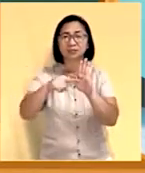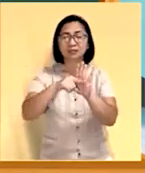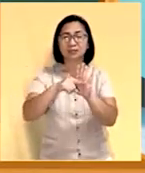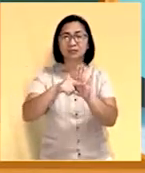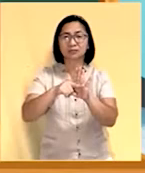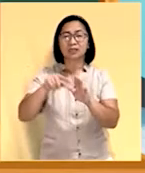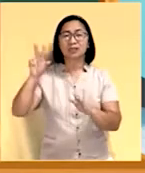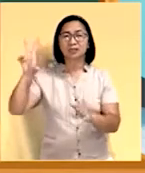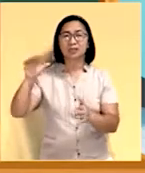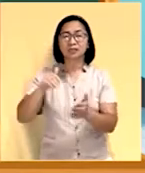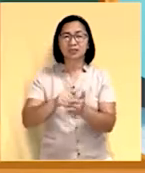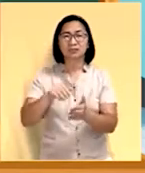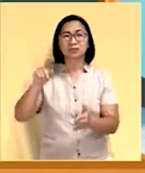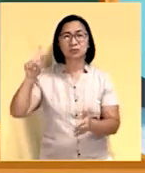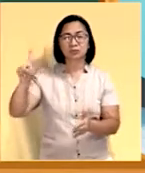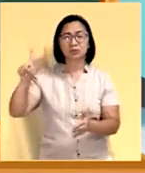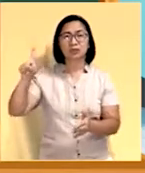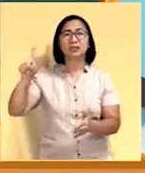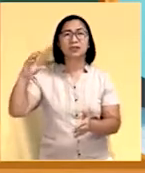4,389 minus